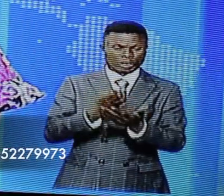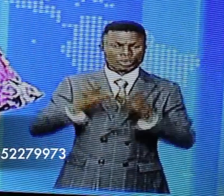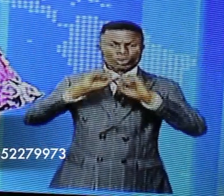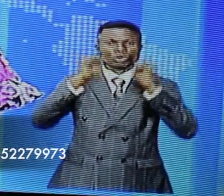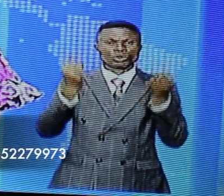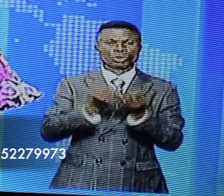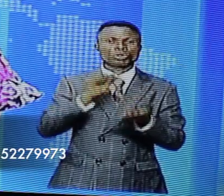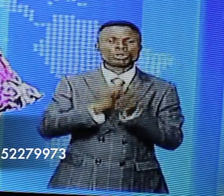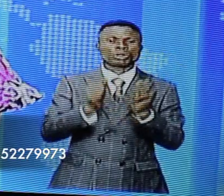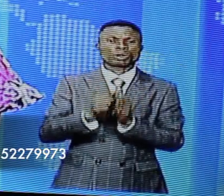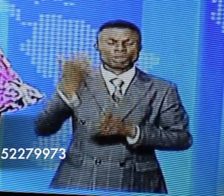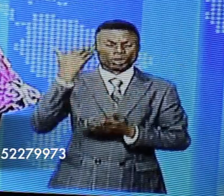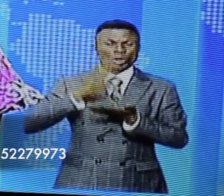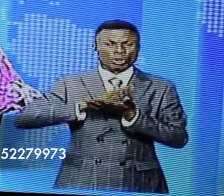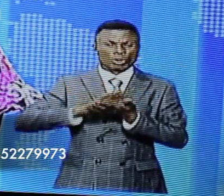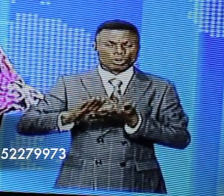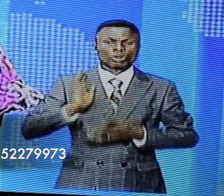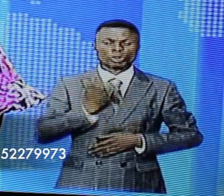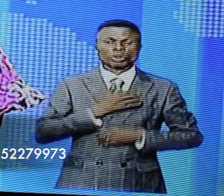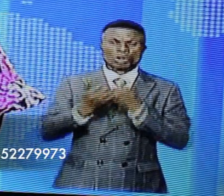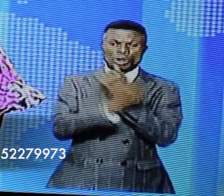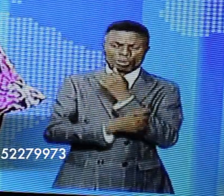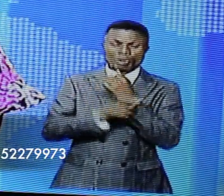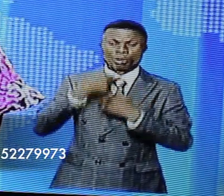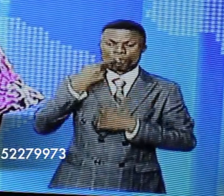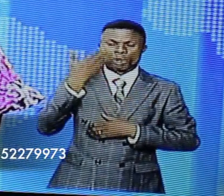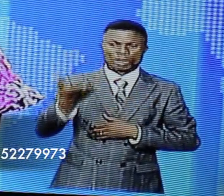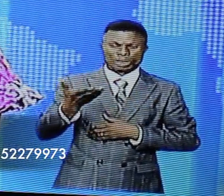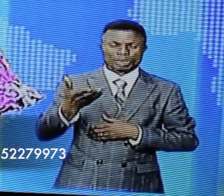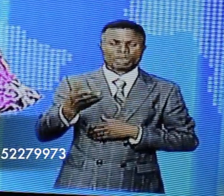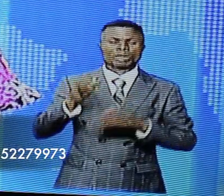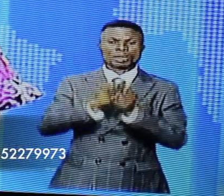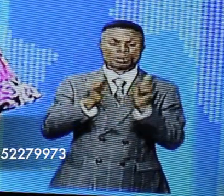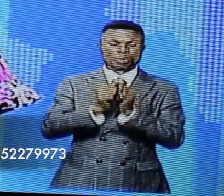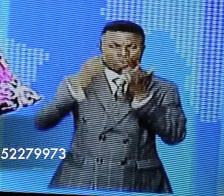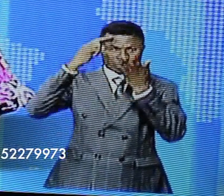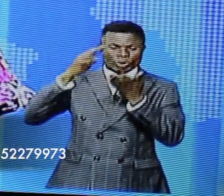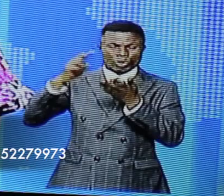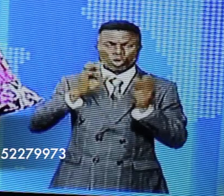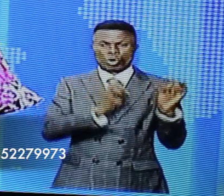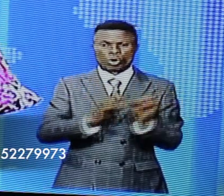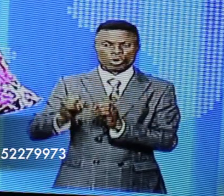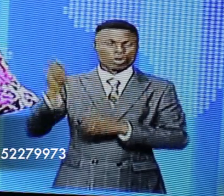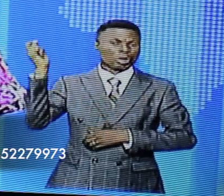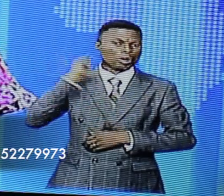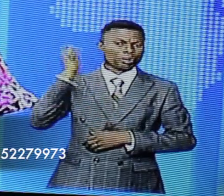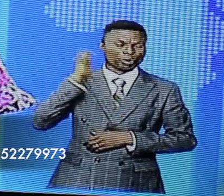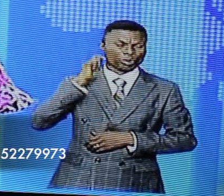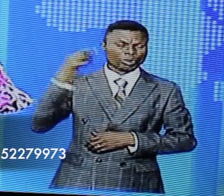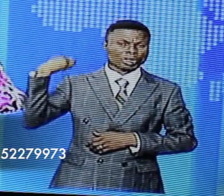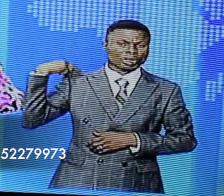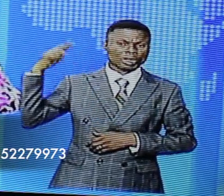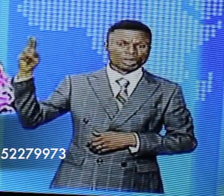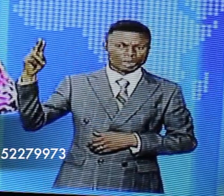la question des eaux douces de la RDC a été à l'ordre du jour d'une séance académique animée par le professeur Raphaël